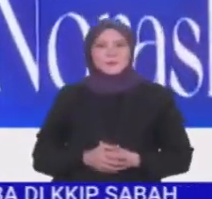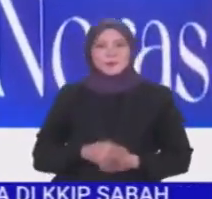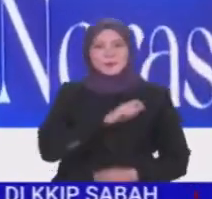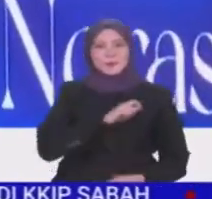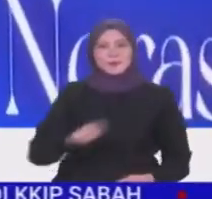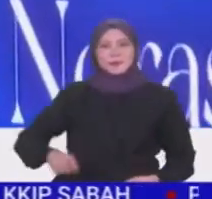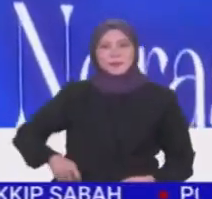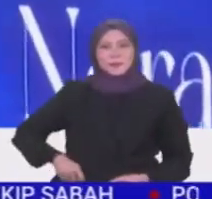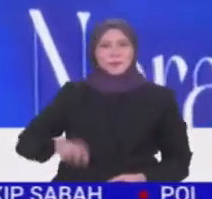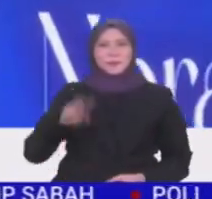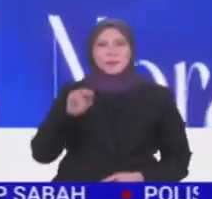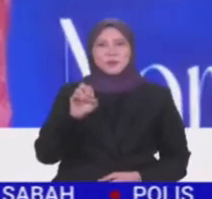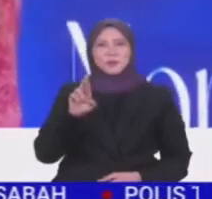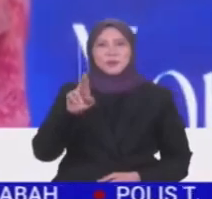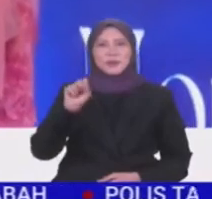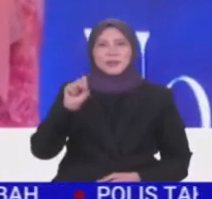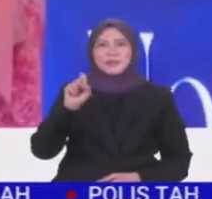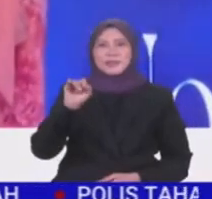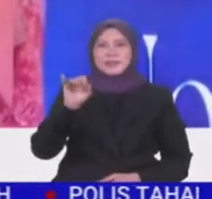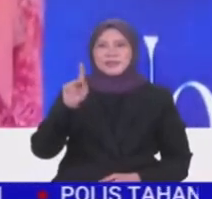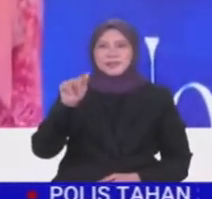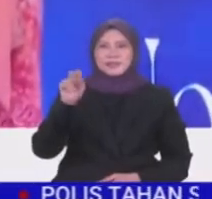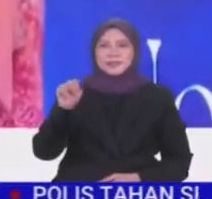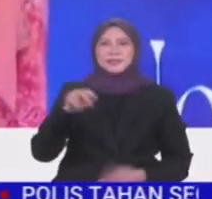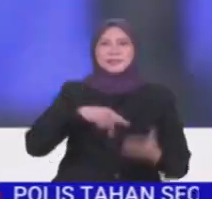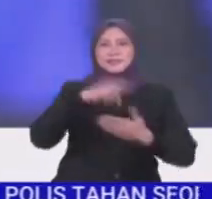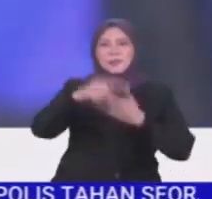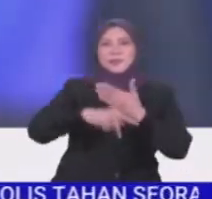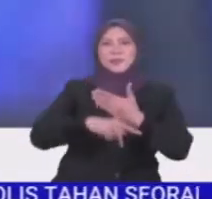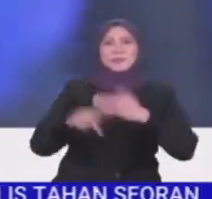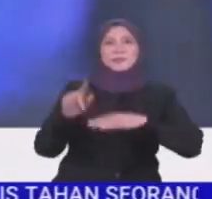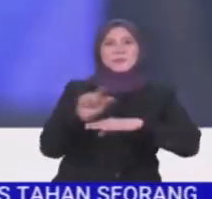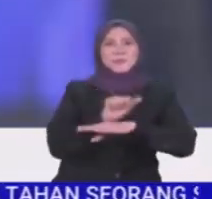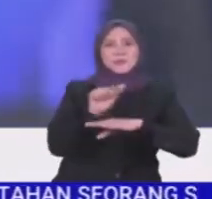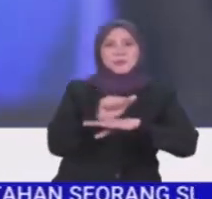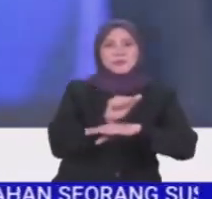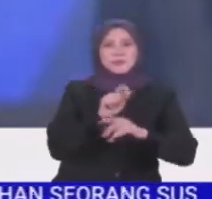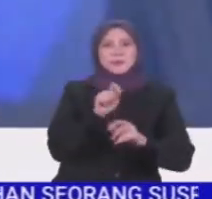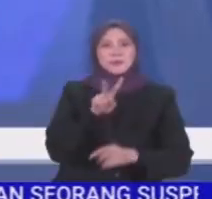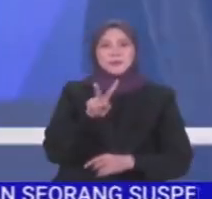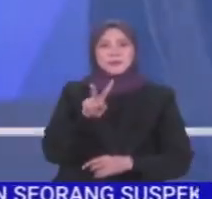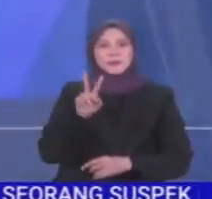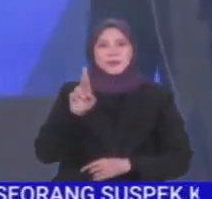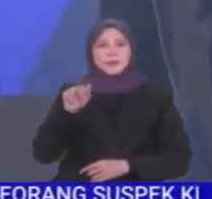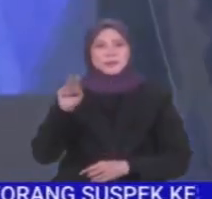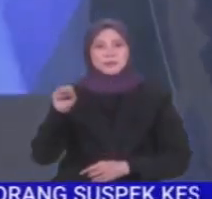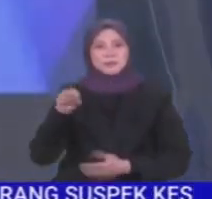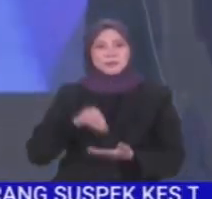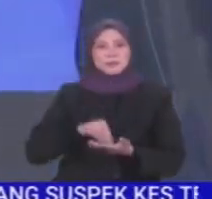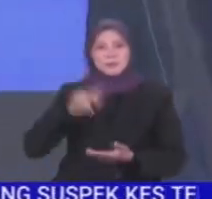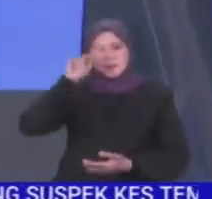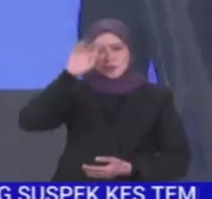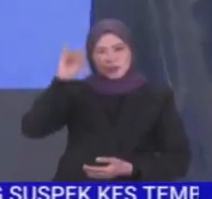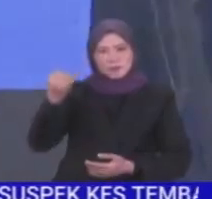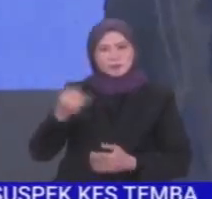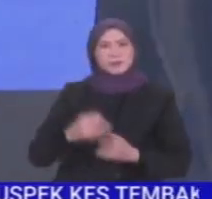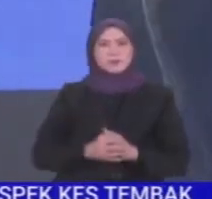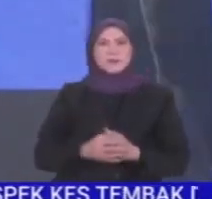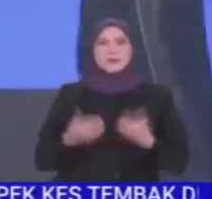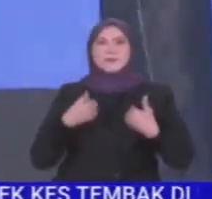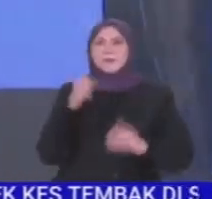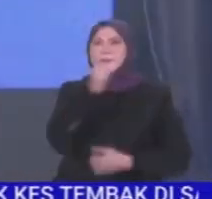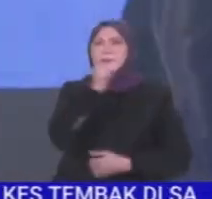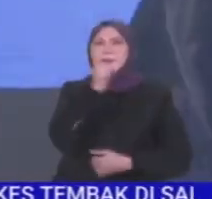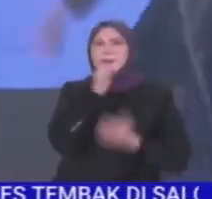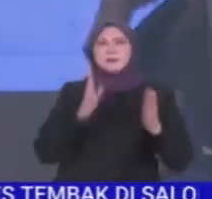Tengku Permaisuri Nur Ashikin bertitah dalam program amal The Cloth Concert anjuran PVRTM Putrajaya. Konsert menggabungkan persembahan